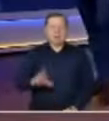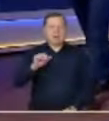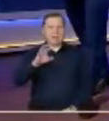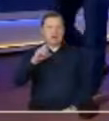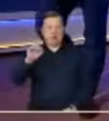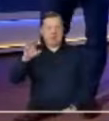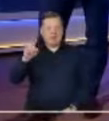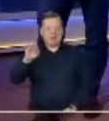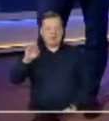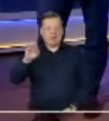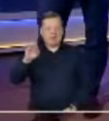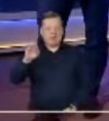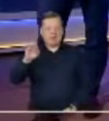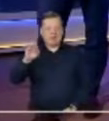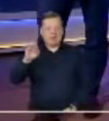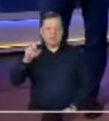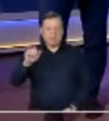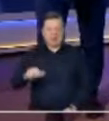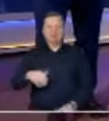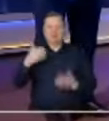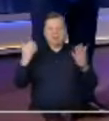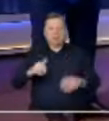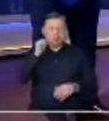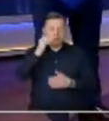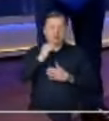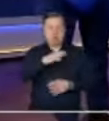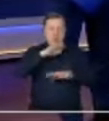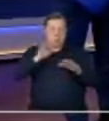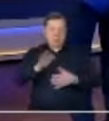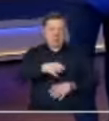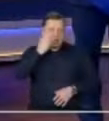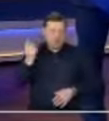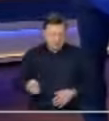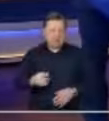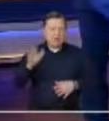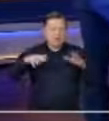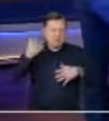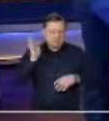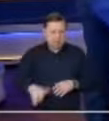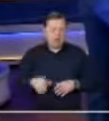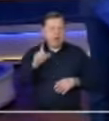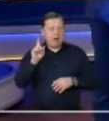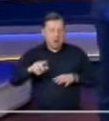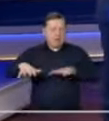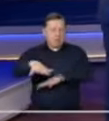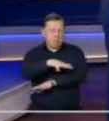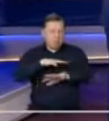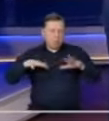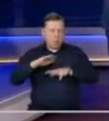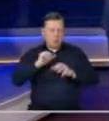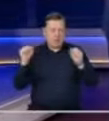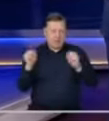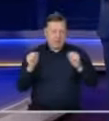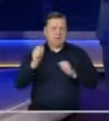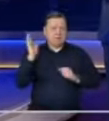Patera, dzień dobry. Jutro warunki powinny się poprawić. Przestanie padać, choć życie, zwłaszcza kierowcom, utrudniać mogą mgły, początkowo marznące,